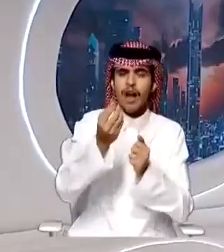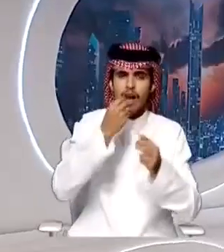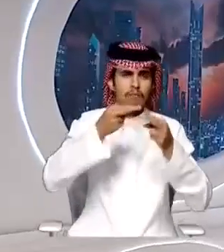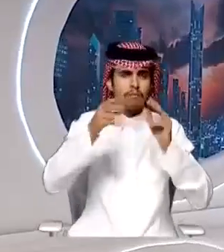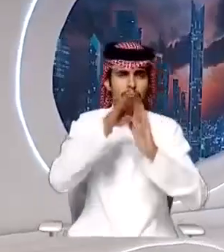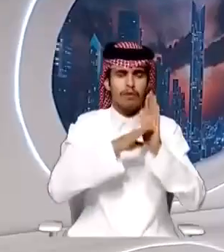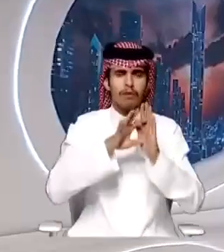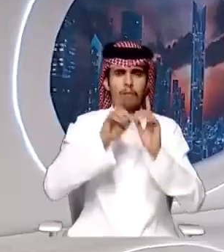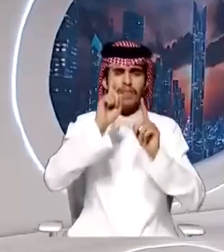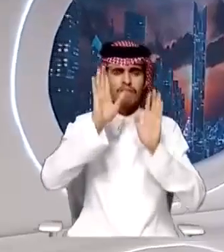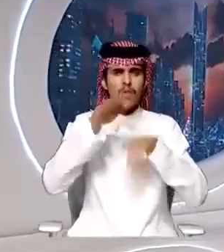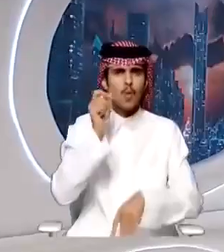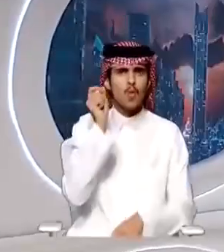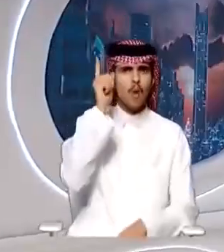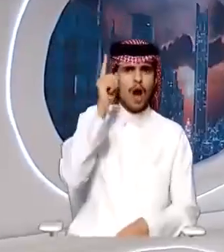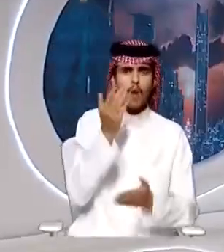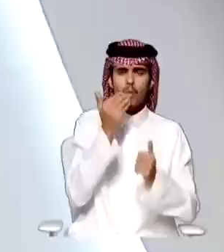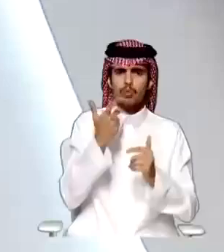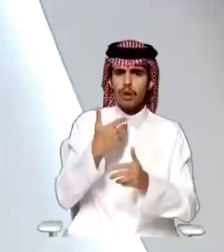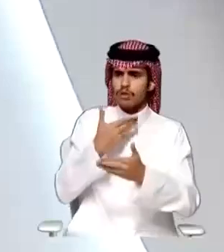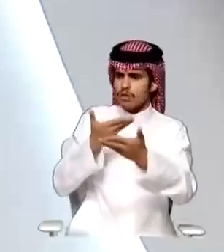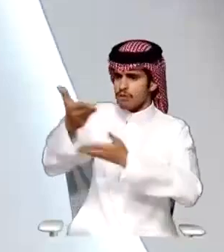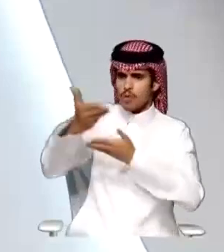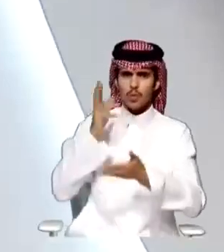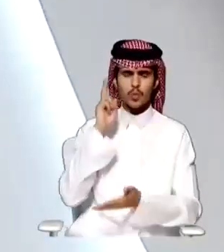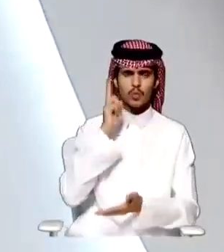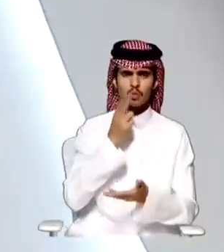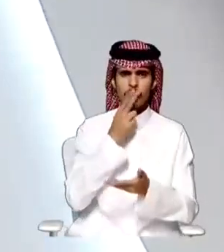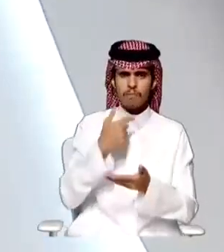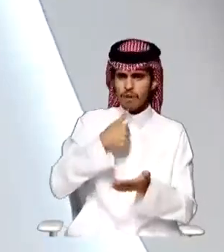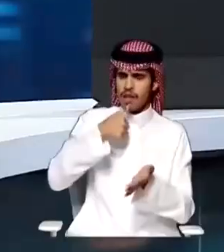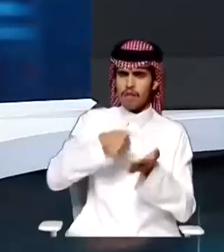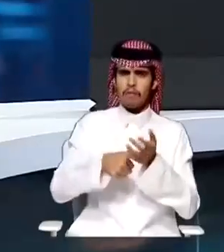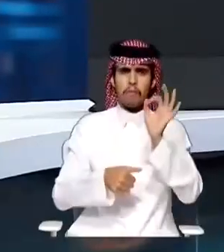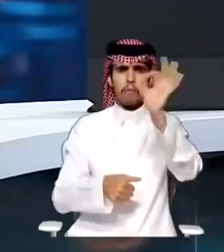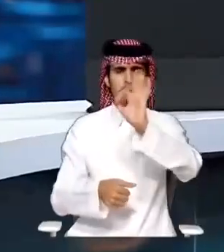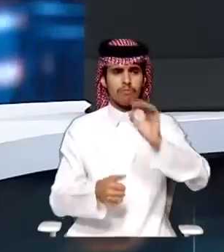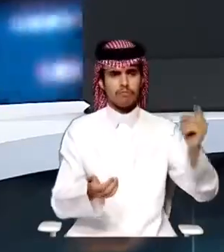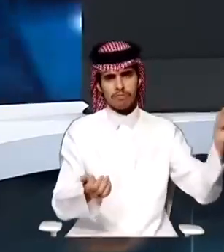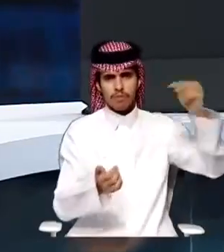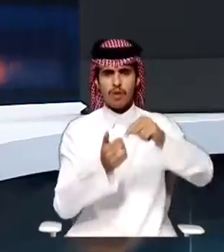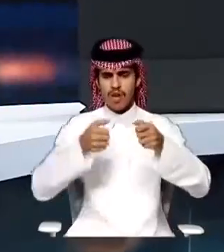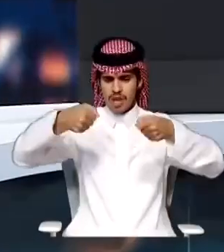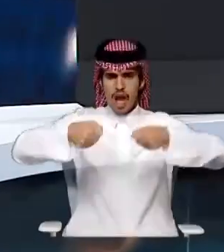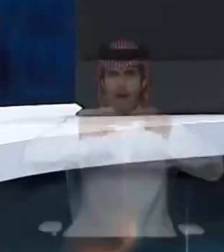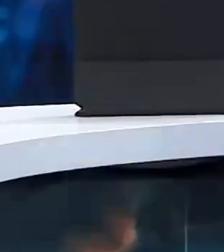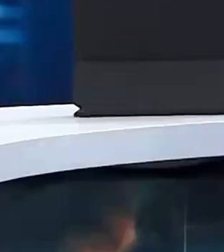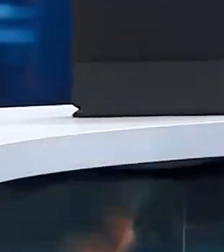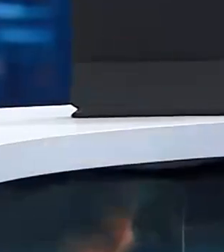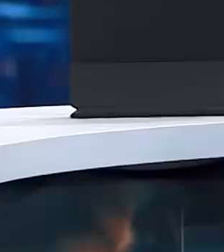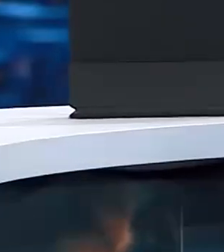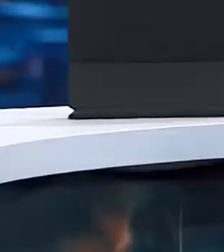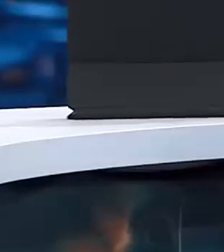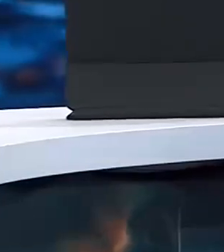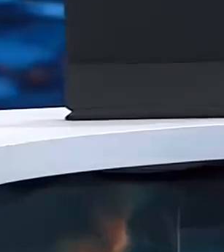الوعي الكافي في التعامل مع الاصم فاذا مثلا وصل المندوب الى منزل هذا الاصم لا يستطيع ان يتواصل لا يستطيع